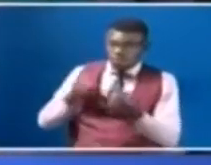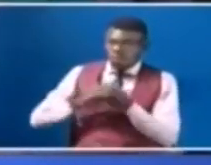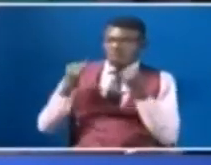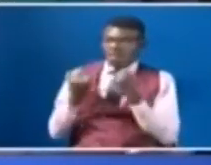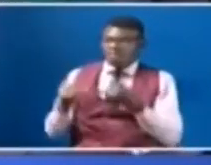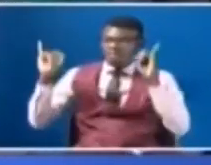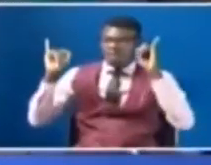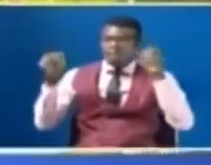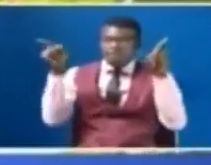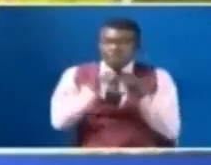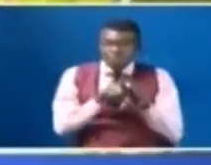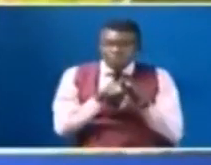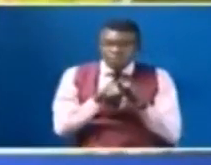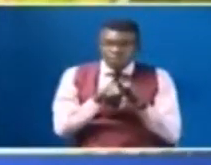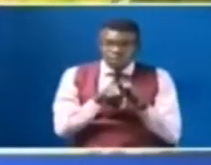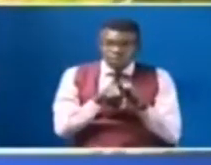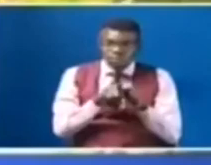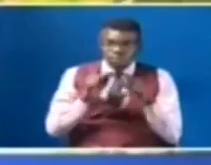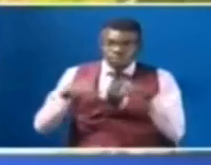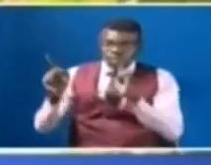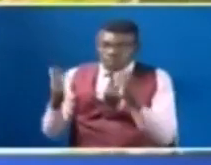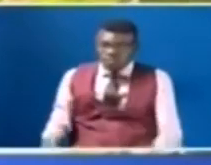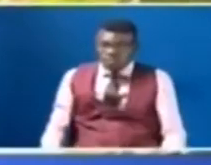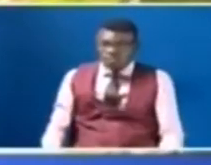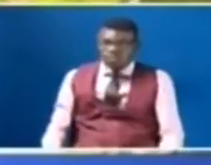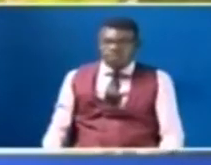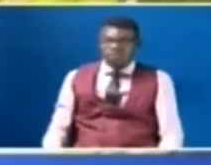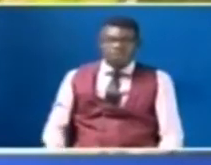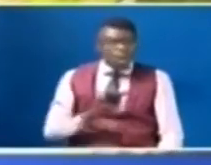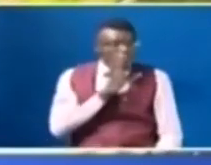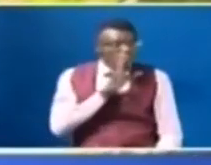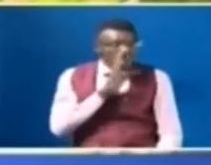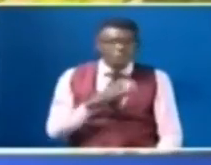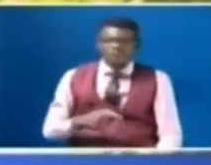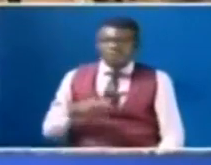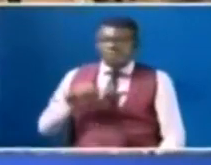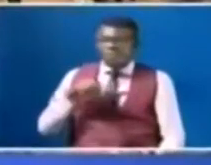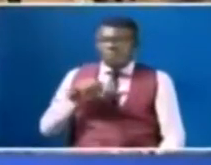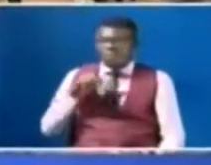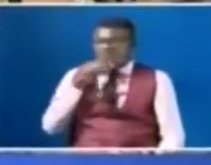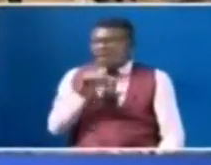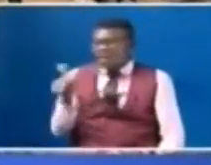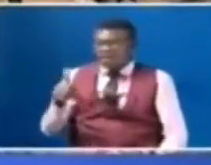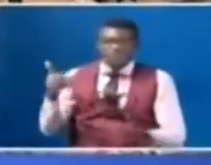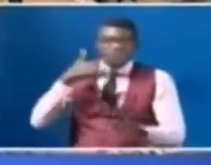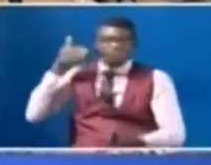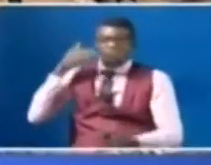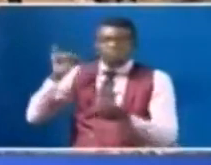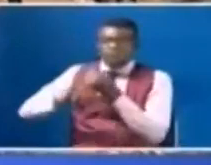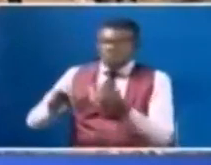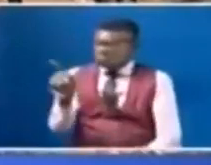na kukoma kabisa madai eti wanaume kijijini ni wapenzi wa mkewe. Ambia hao watu kwamba